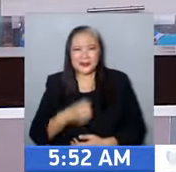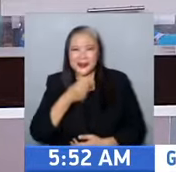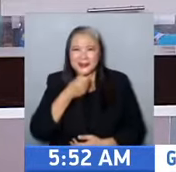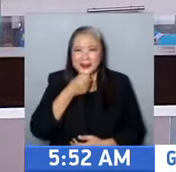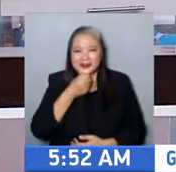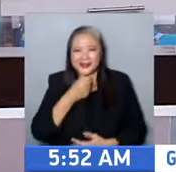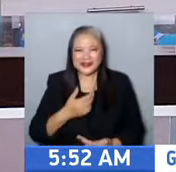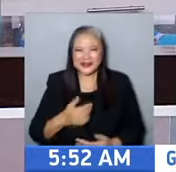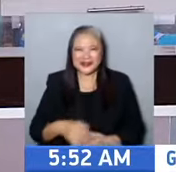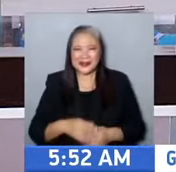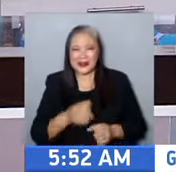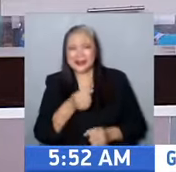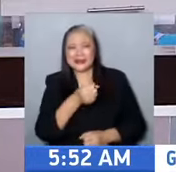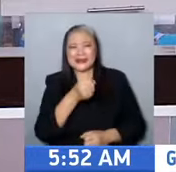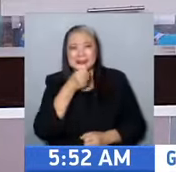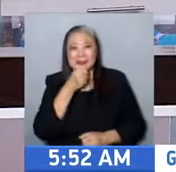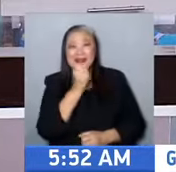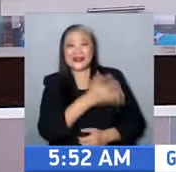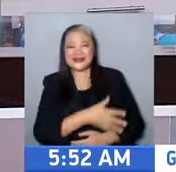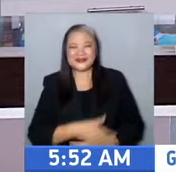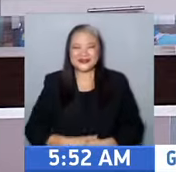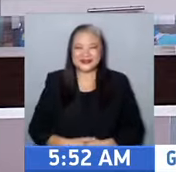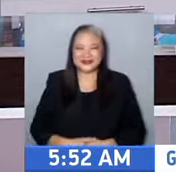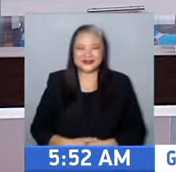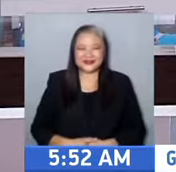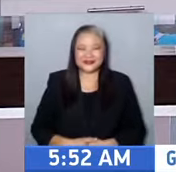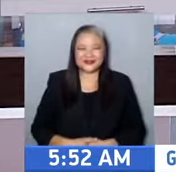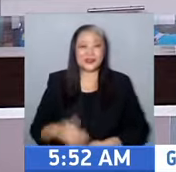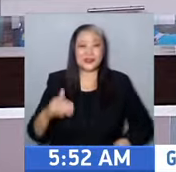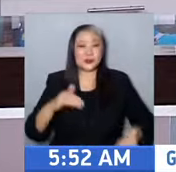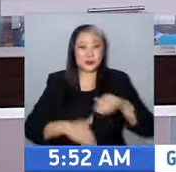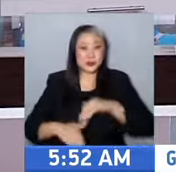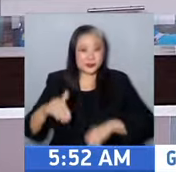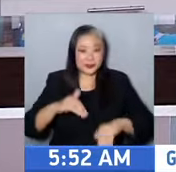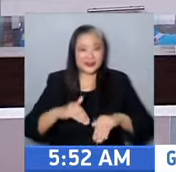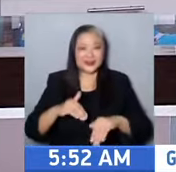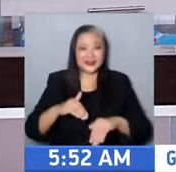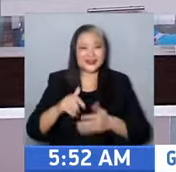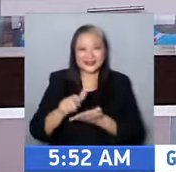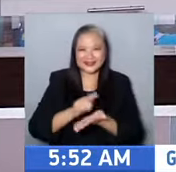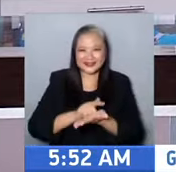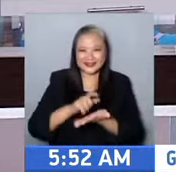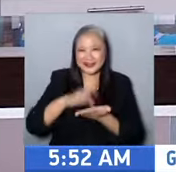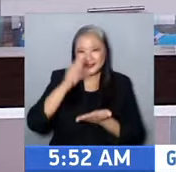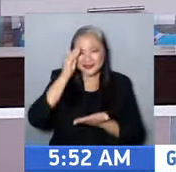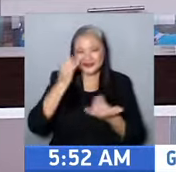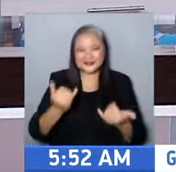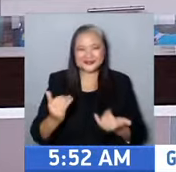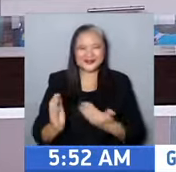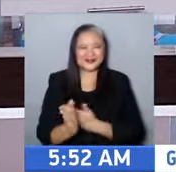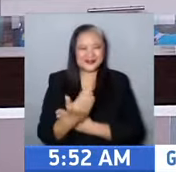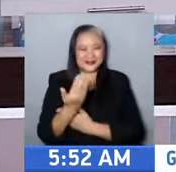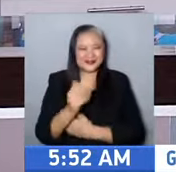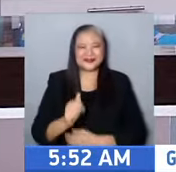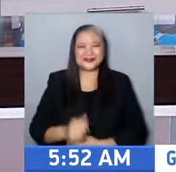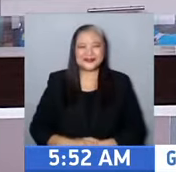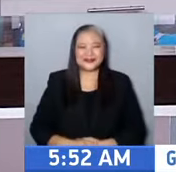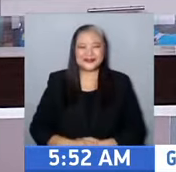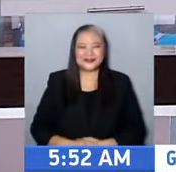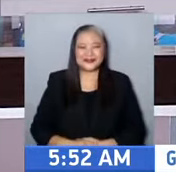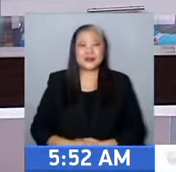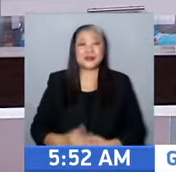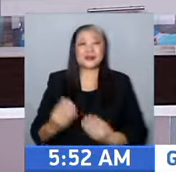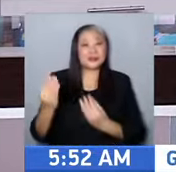yan. Uy, pero Kaloya, hindi lang swimming lessons ang meron tayo this morning. Dahil meron may magtuturo din sa atin, mami, kung